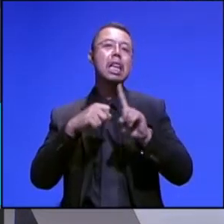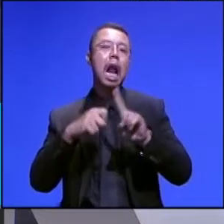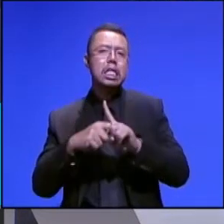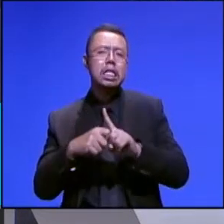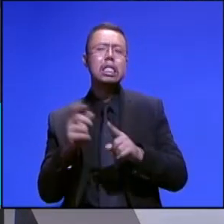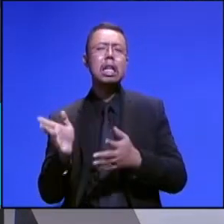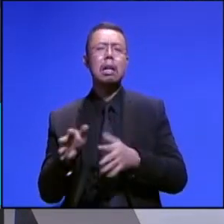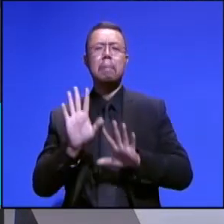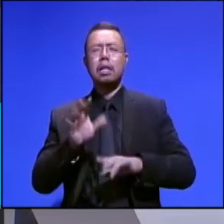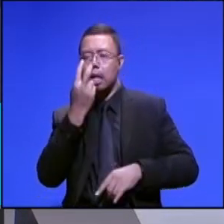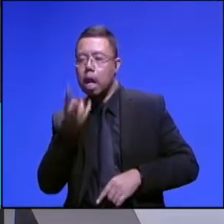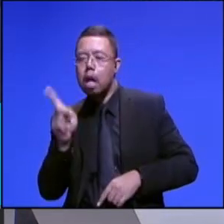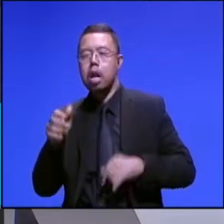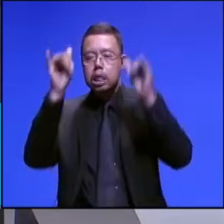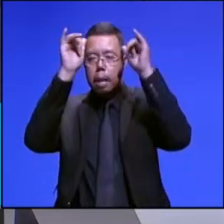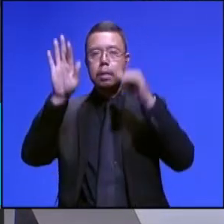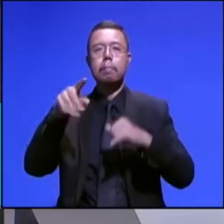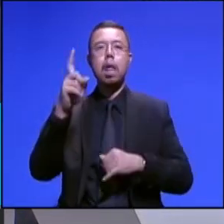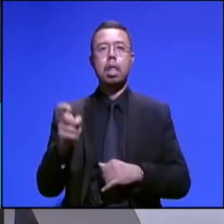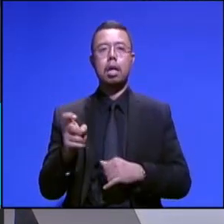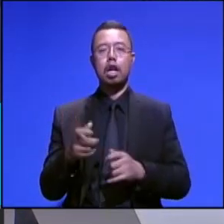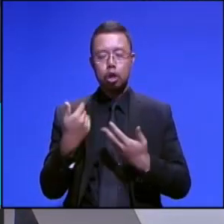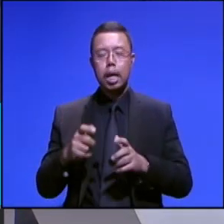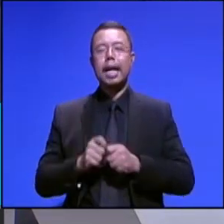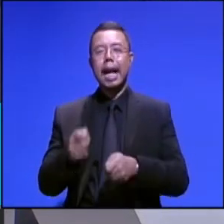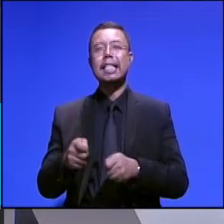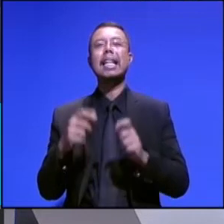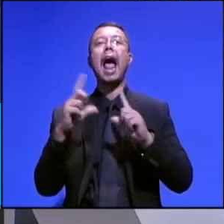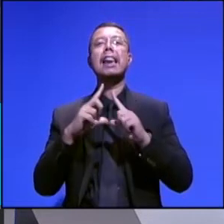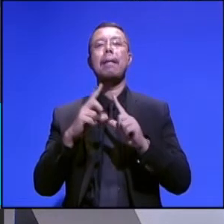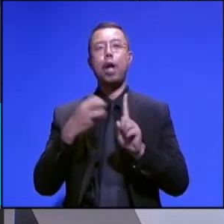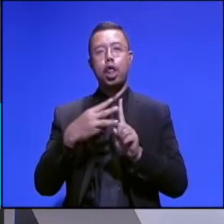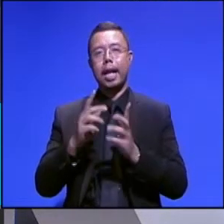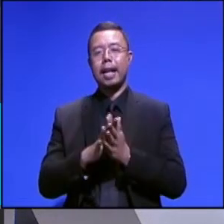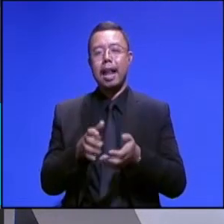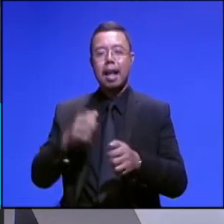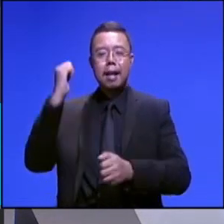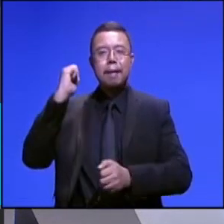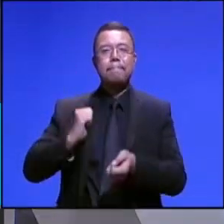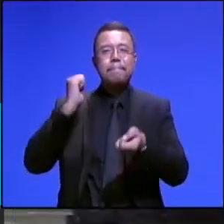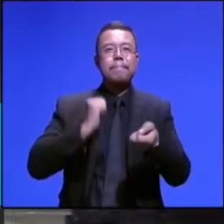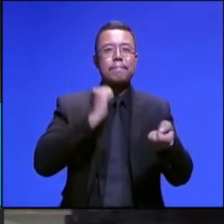Dinas terkait melakukan antisipasi dengan memberikan antibiotik dan memberikan disinfektan ke daerah rawan.